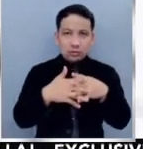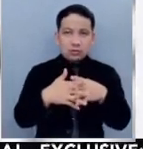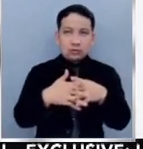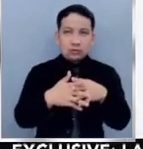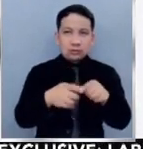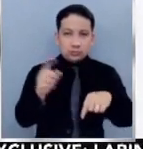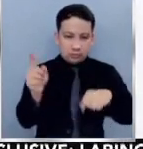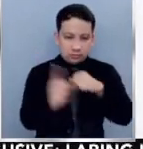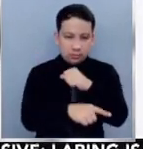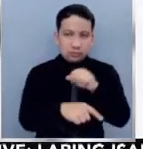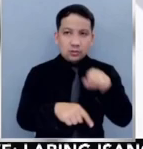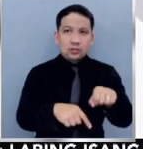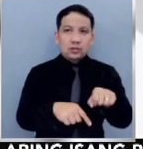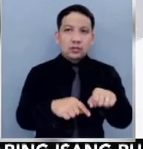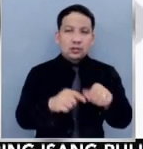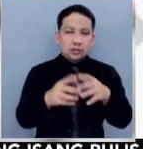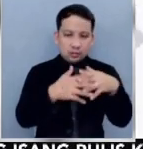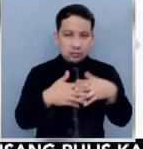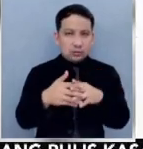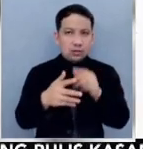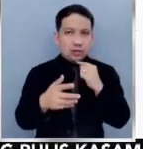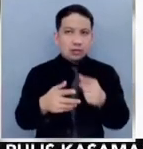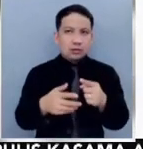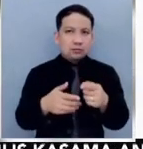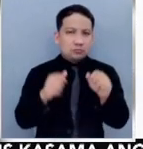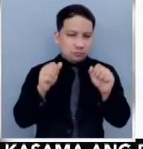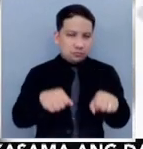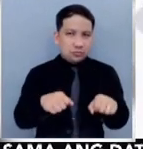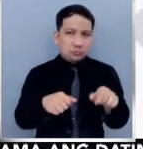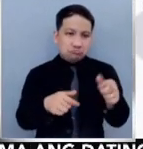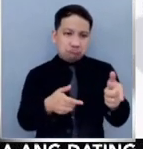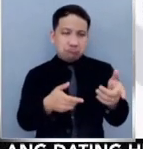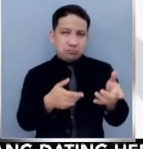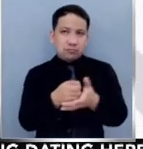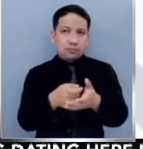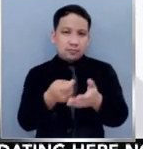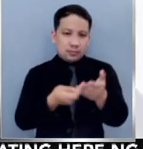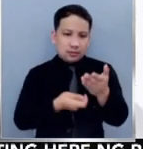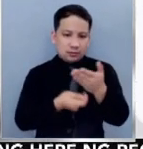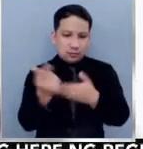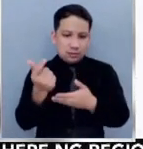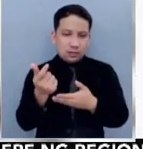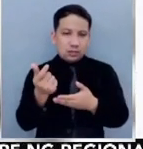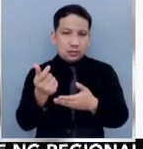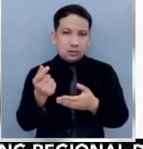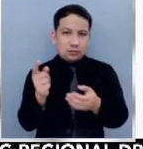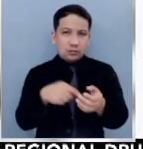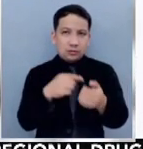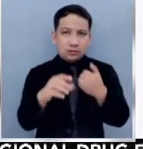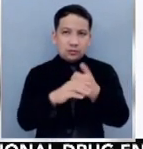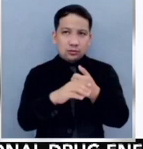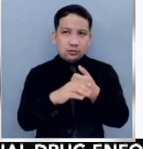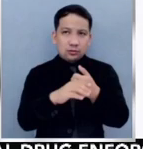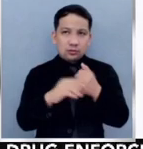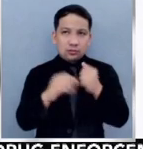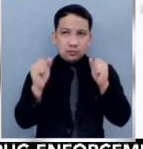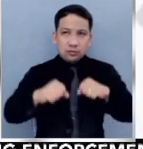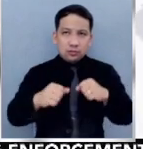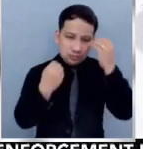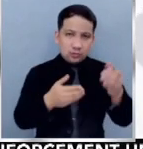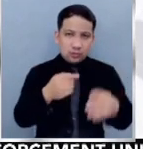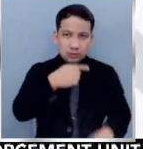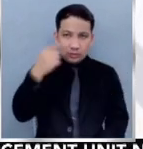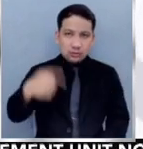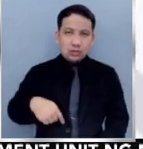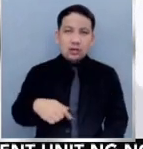sanctions. Ani Lorenzana, maaring sabihin na terminate nga ang kontrata nang walang sapat na abiso sa Russia, pero meron